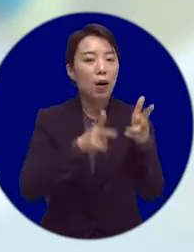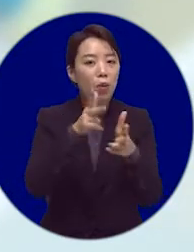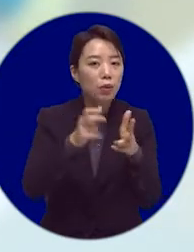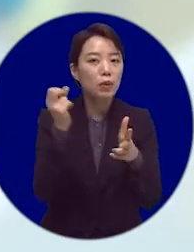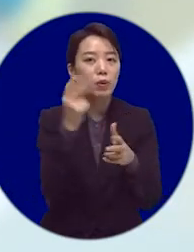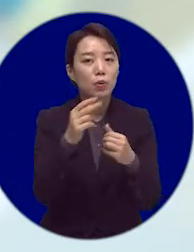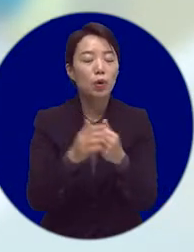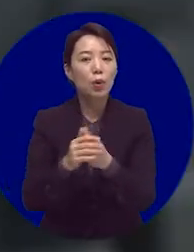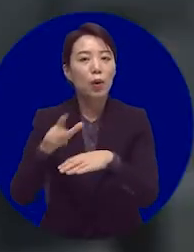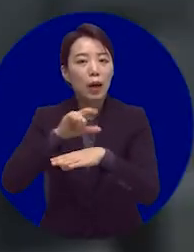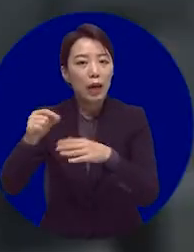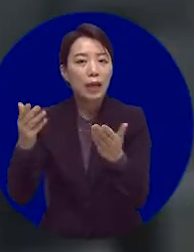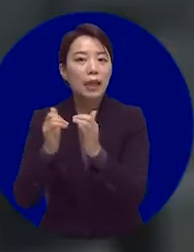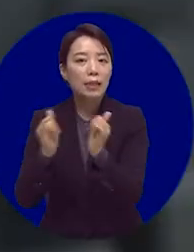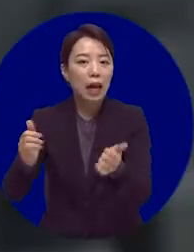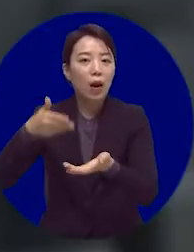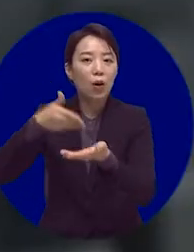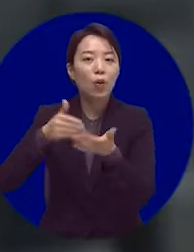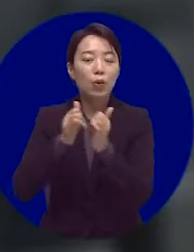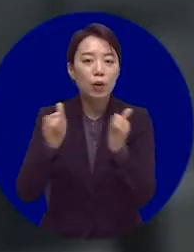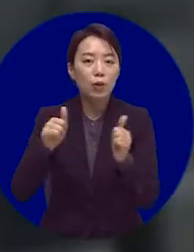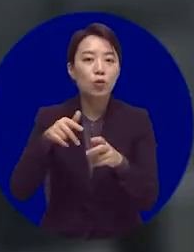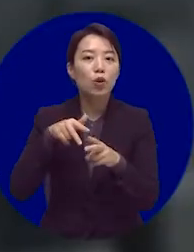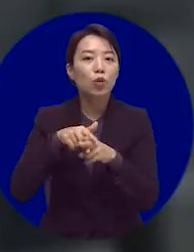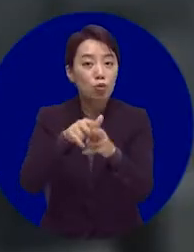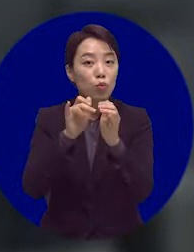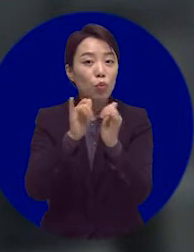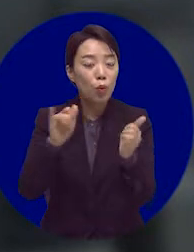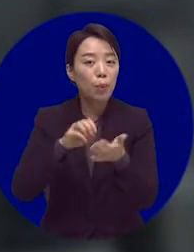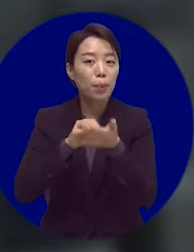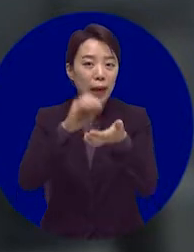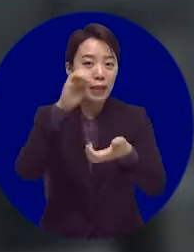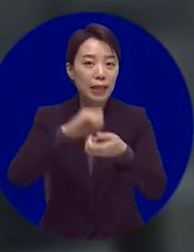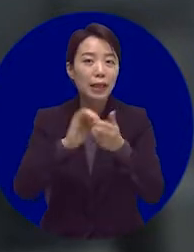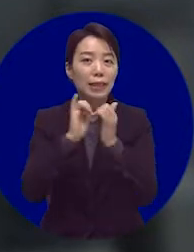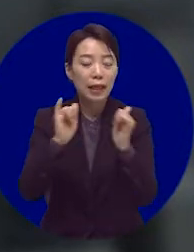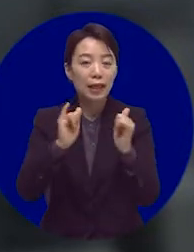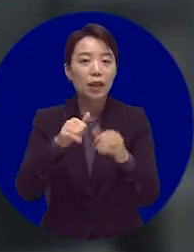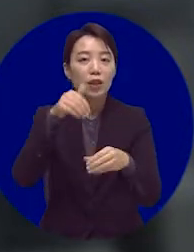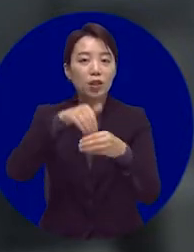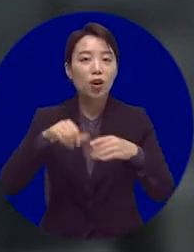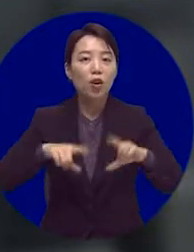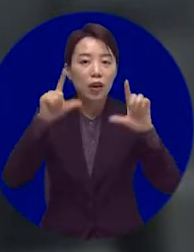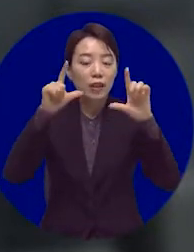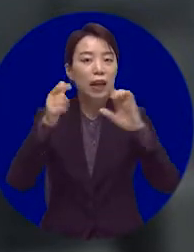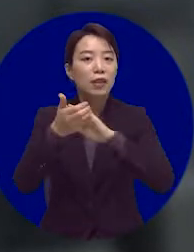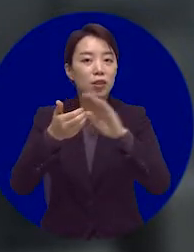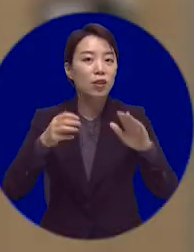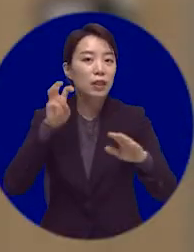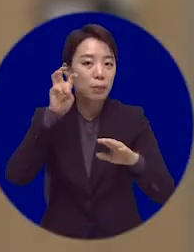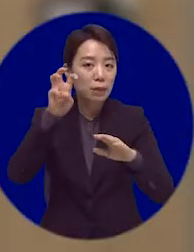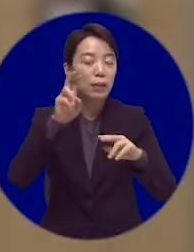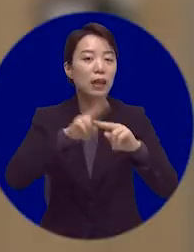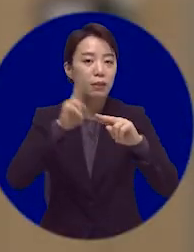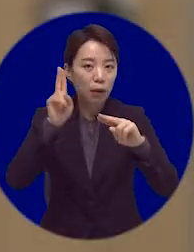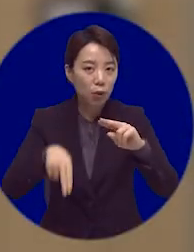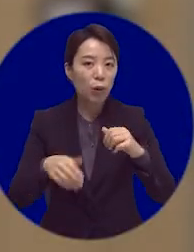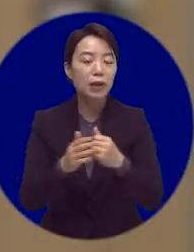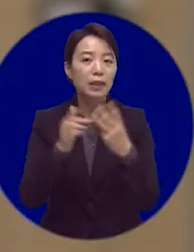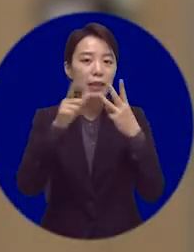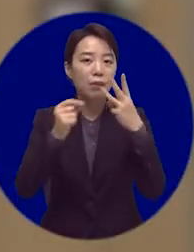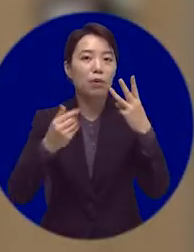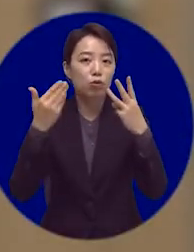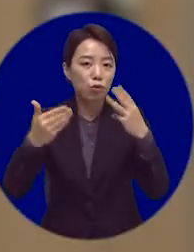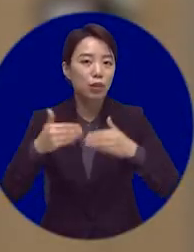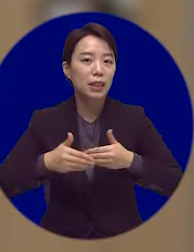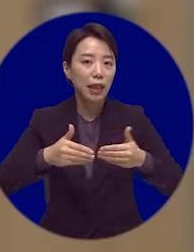지방공단의 상근임원, 언론인 등 입후보가 제한되는 사람은 선거일 전 30일인 2월 7일까지 사직해야 3월